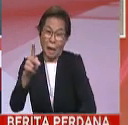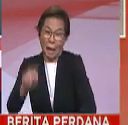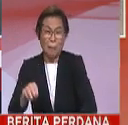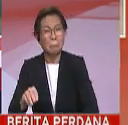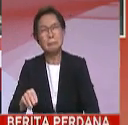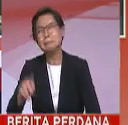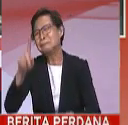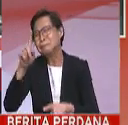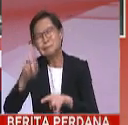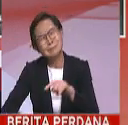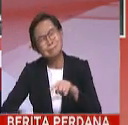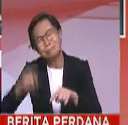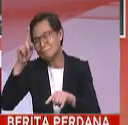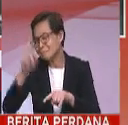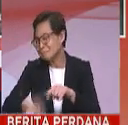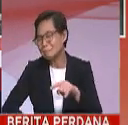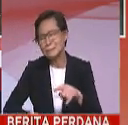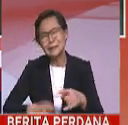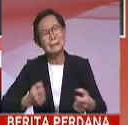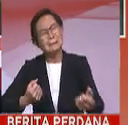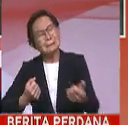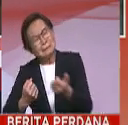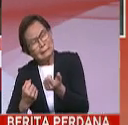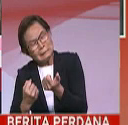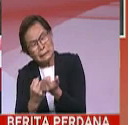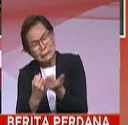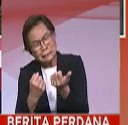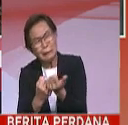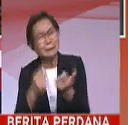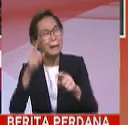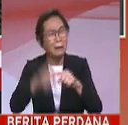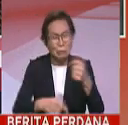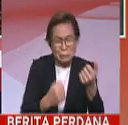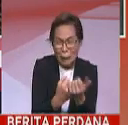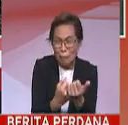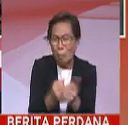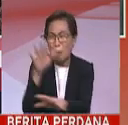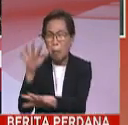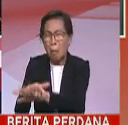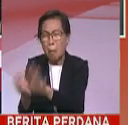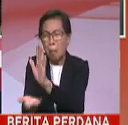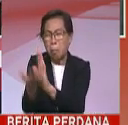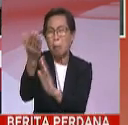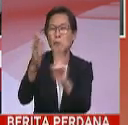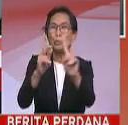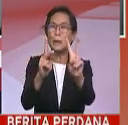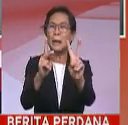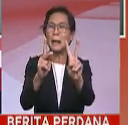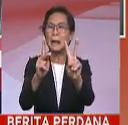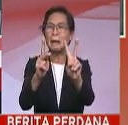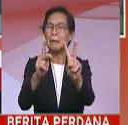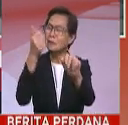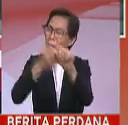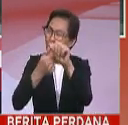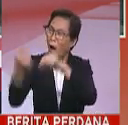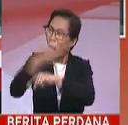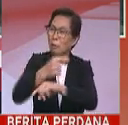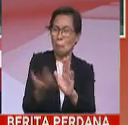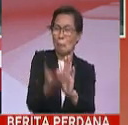sudah tidak mampu untuk menampung peningkatan sehingga 2,000 kes baru setiap